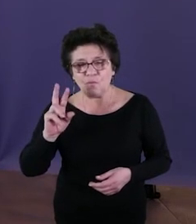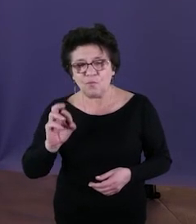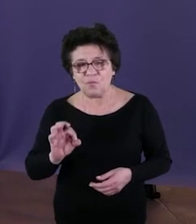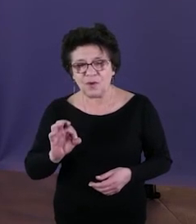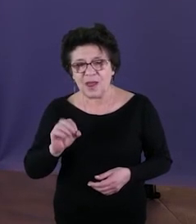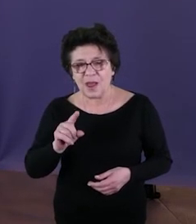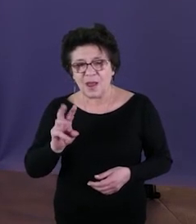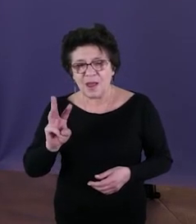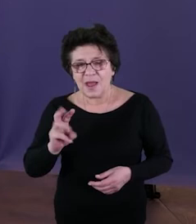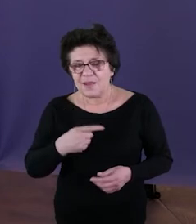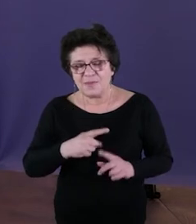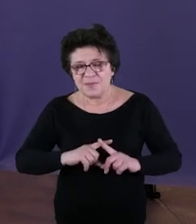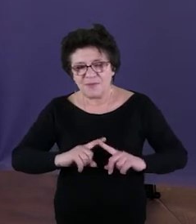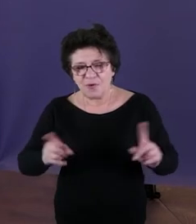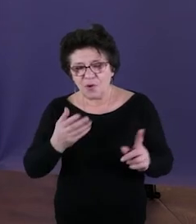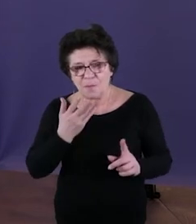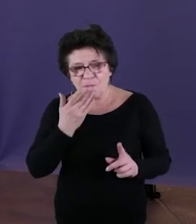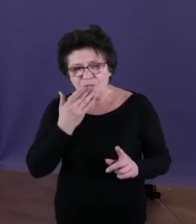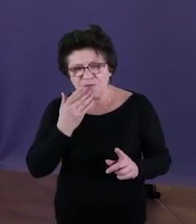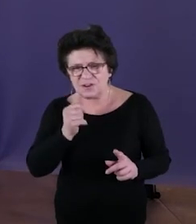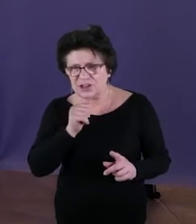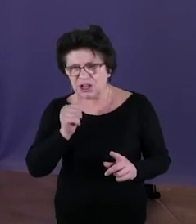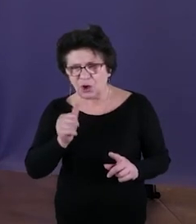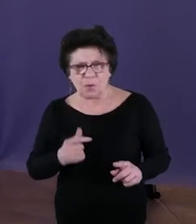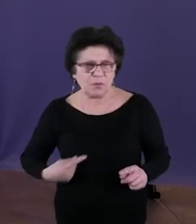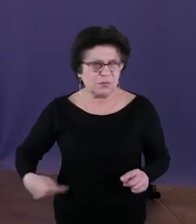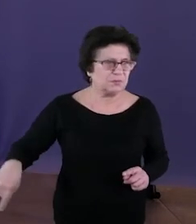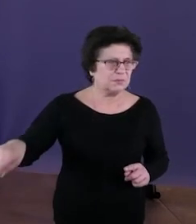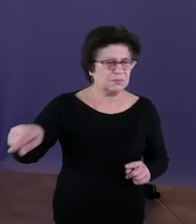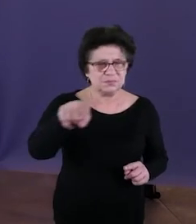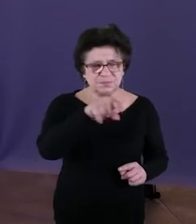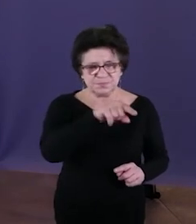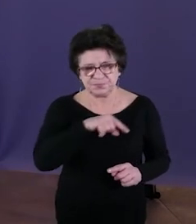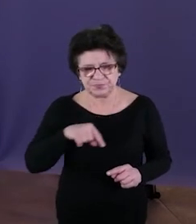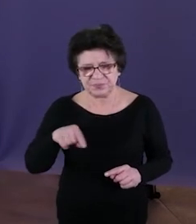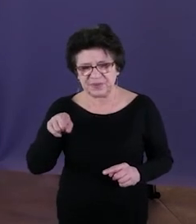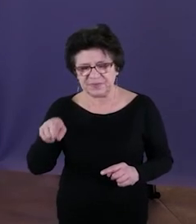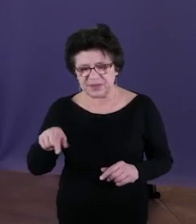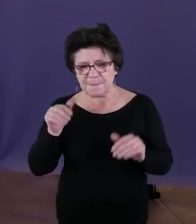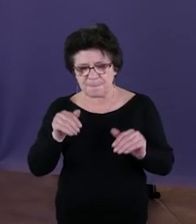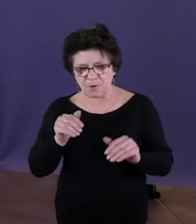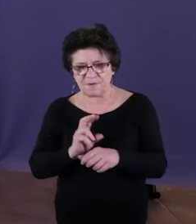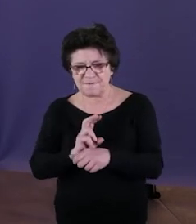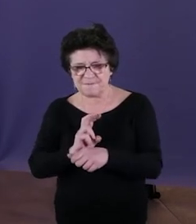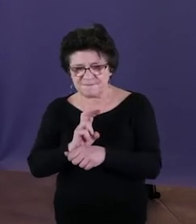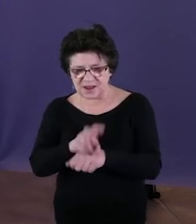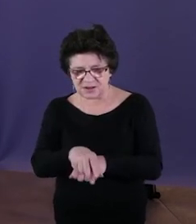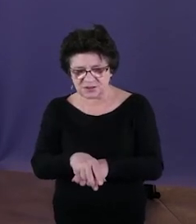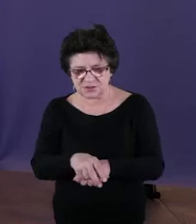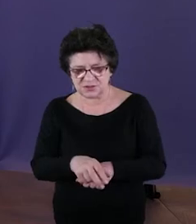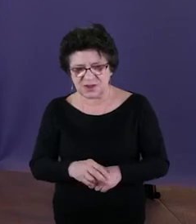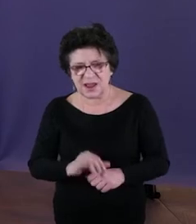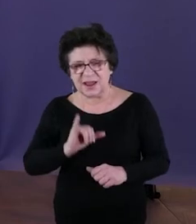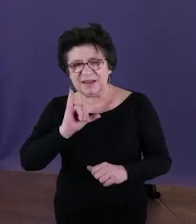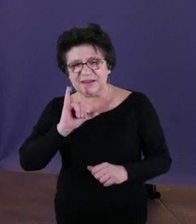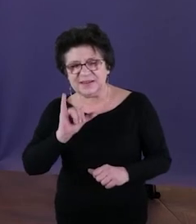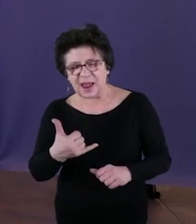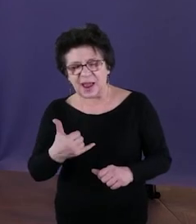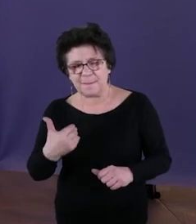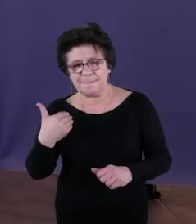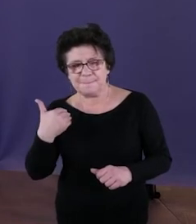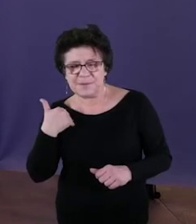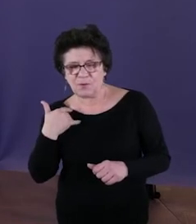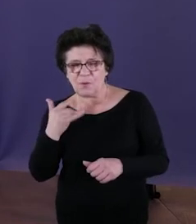mówić małżonkowi nie mówić ich synowi nie mówić nikomu wtedy on jej pokaże taką jak się ta inicjacja I